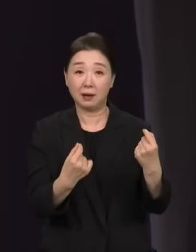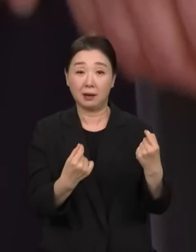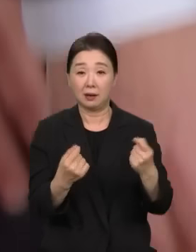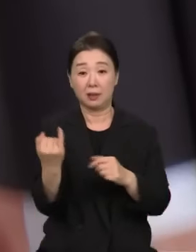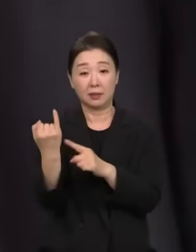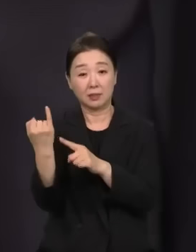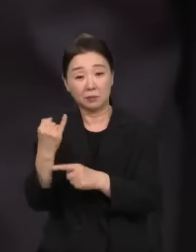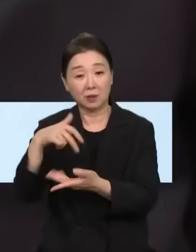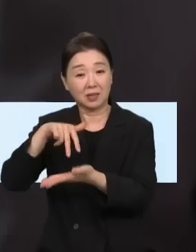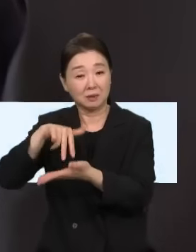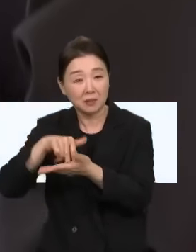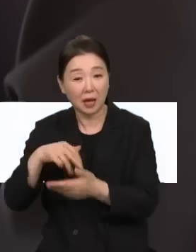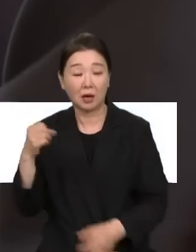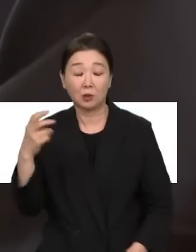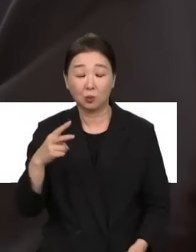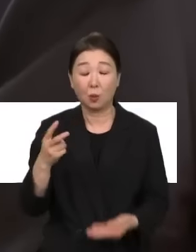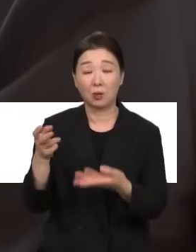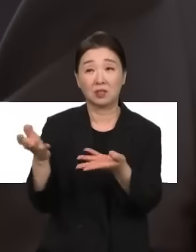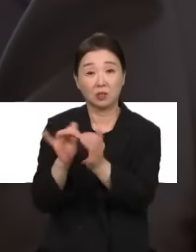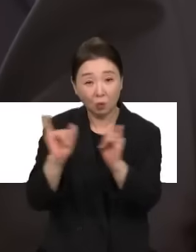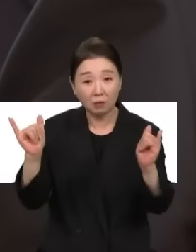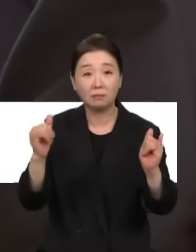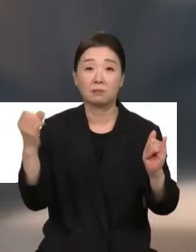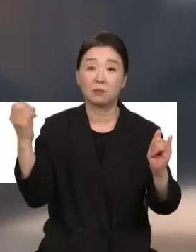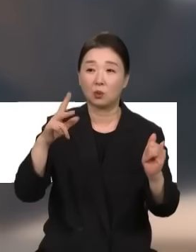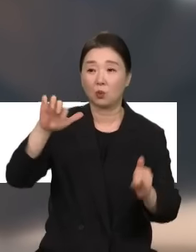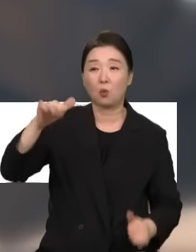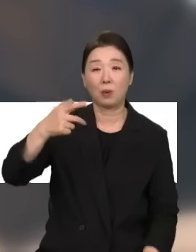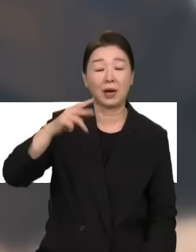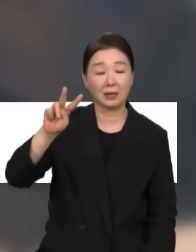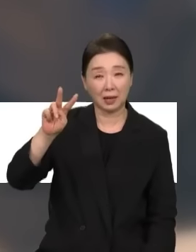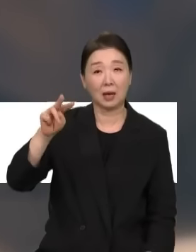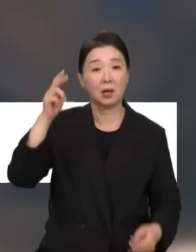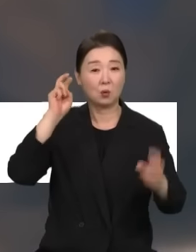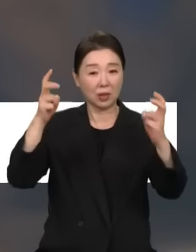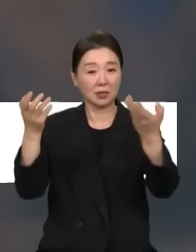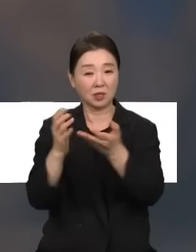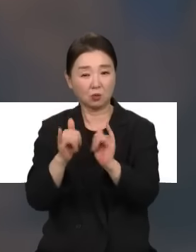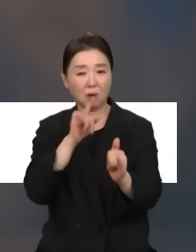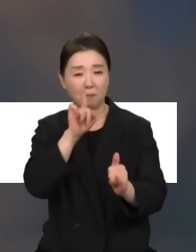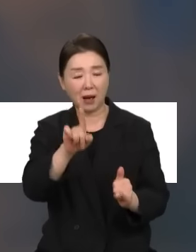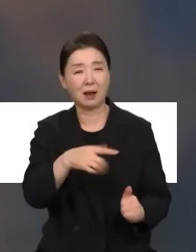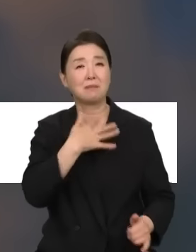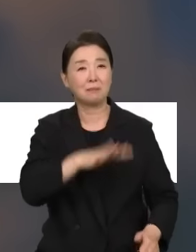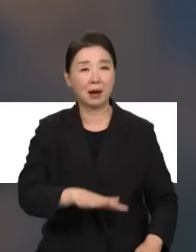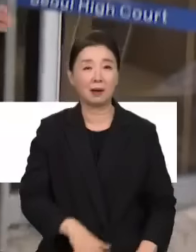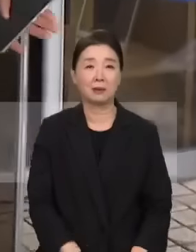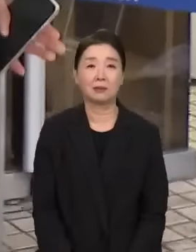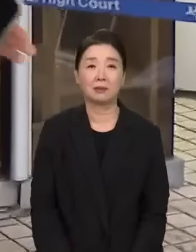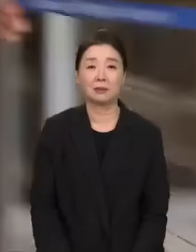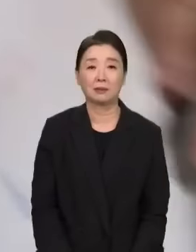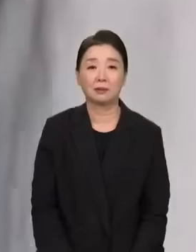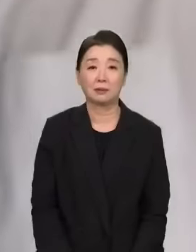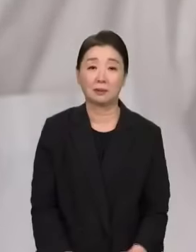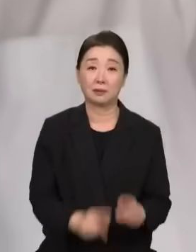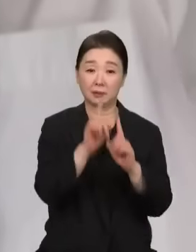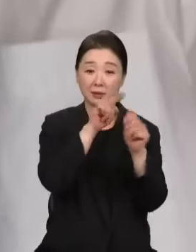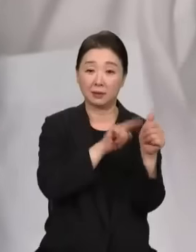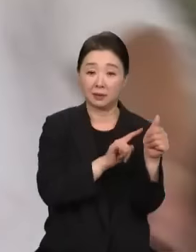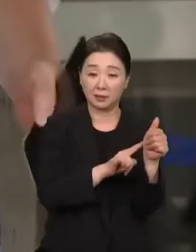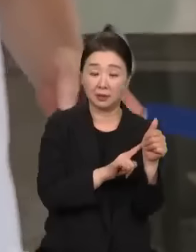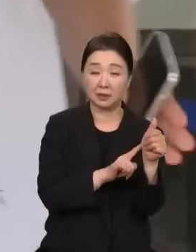김여사라고 김여사의 직원 코바나 컨텐츠 직원이라는 표현은 나오지 않았습니다 이시는